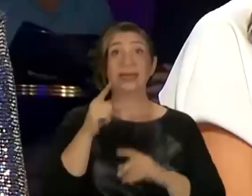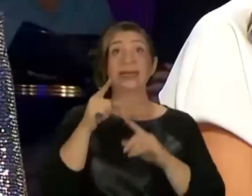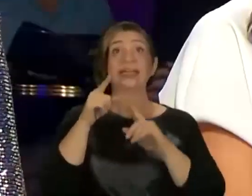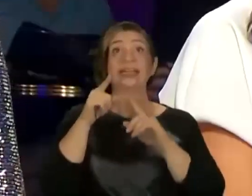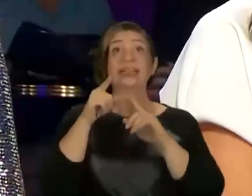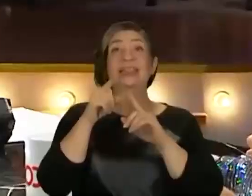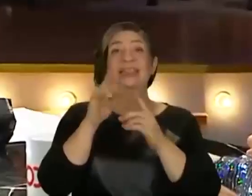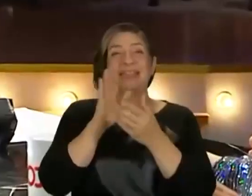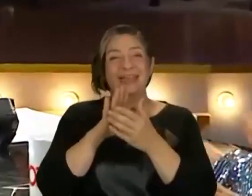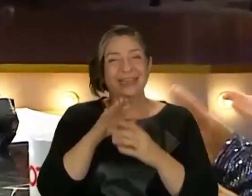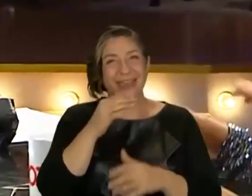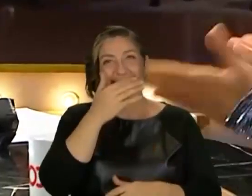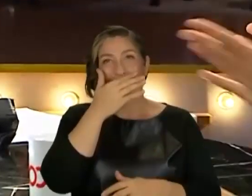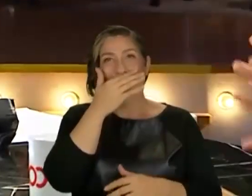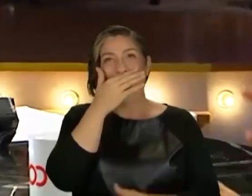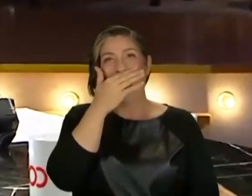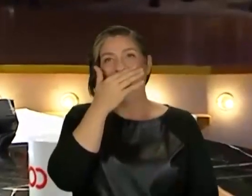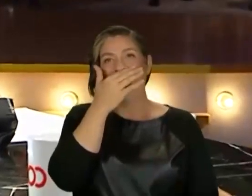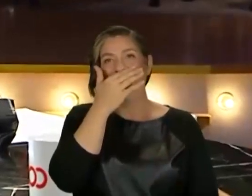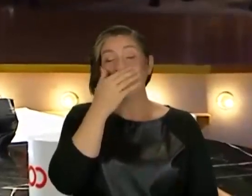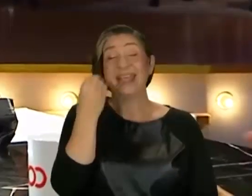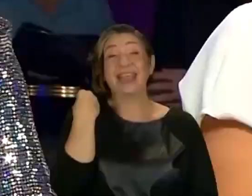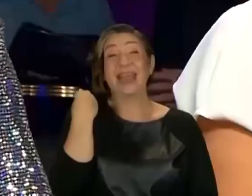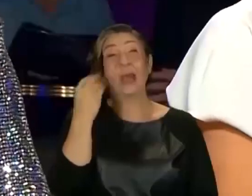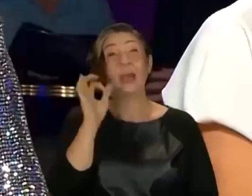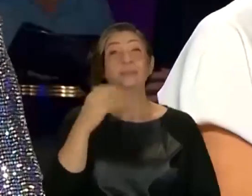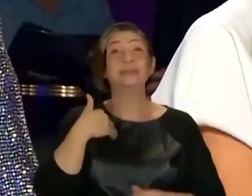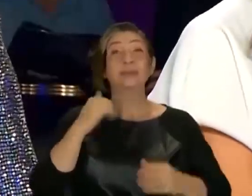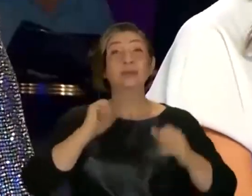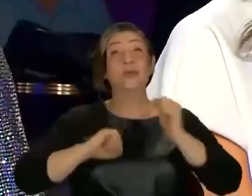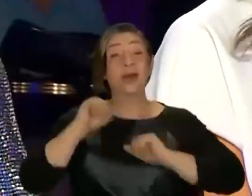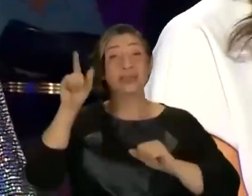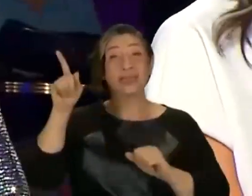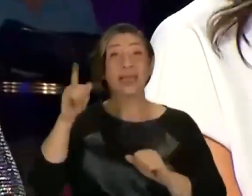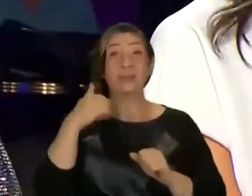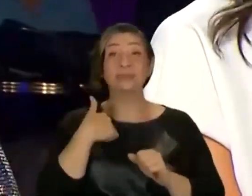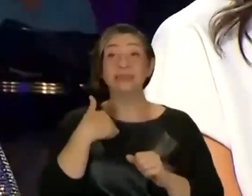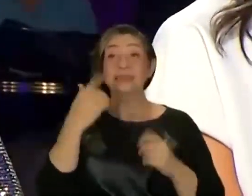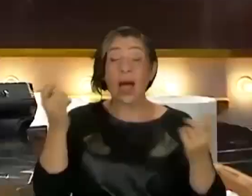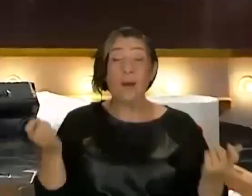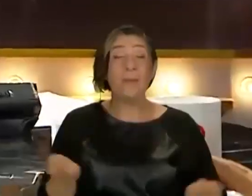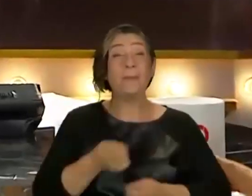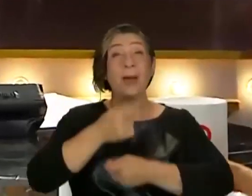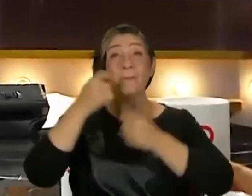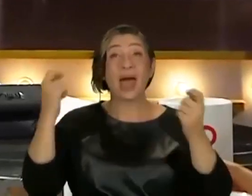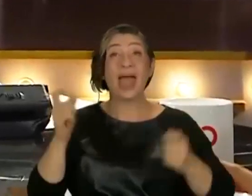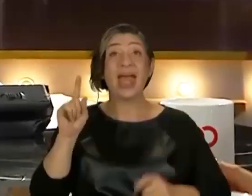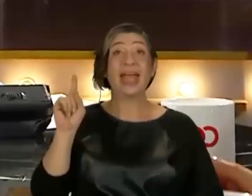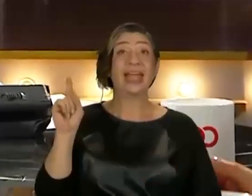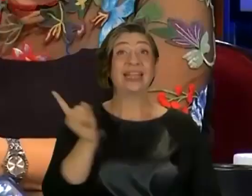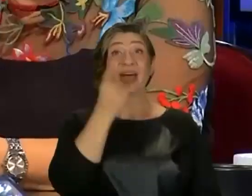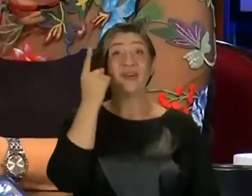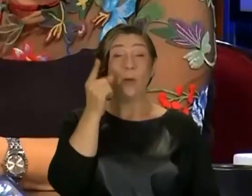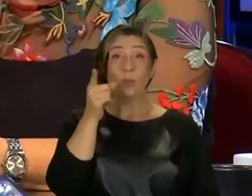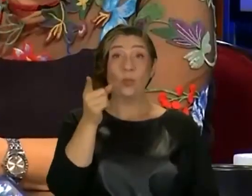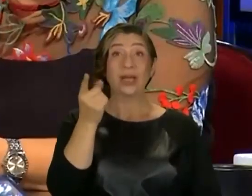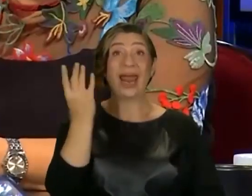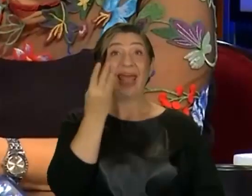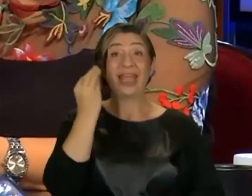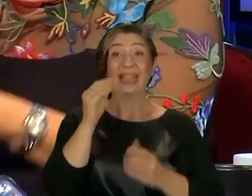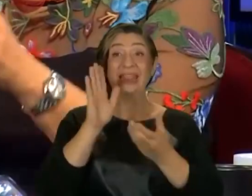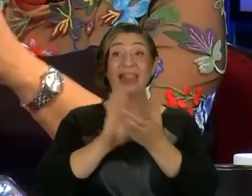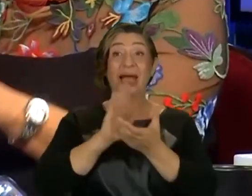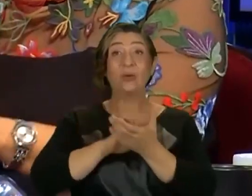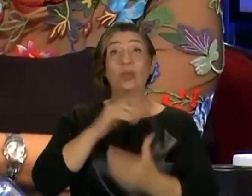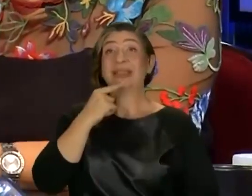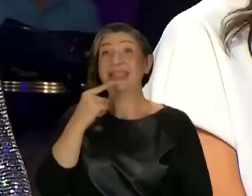Takatuka. Evet. Yeni versiyon bu ama. Ya biz konservatuvarda temrin yapardık Sahrapçığım. İlk defa bu kadar iyi